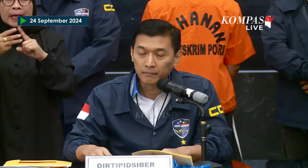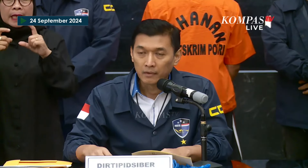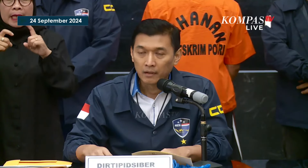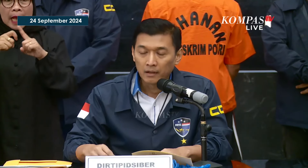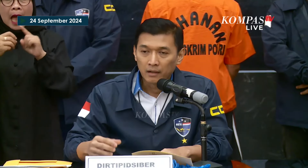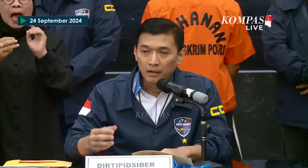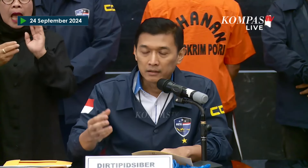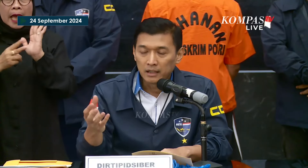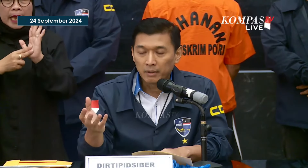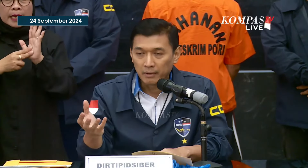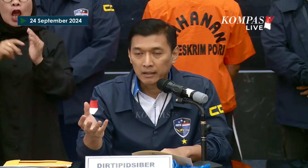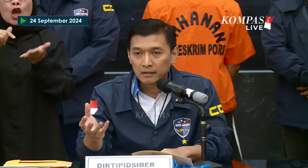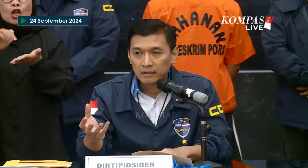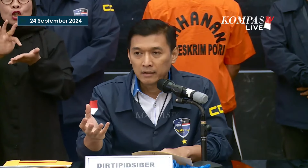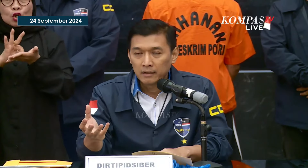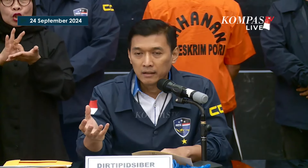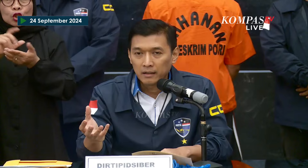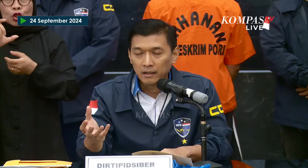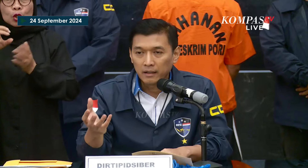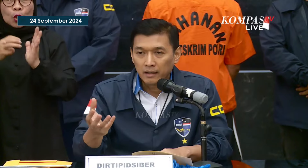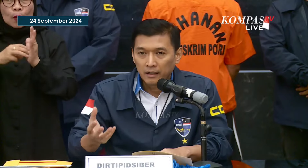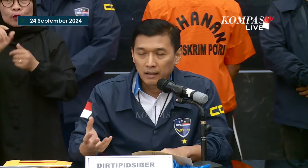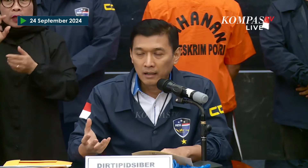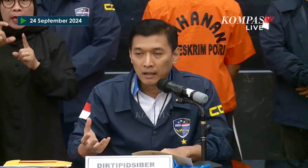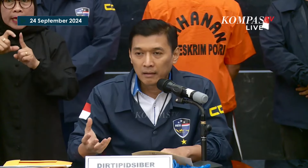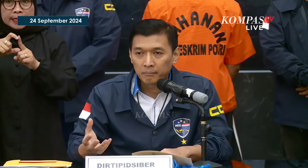snbkn.go.id. Jadi memang